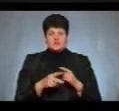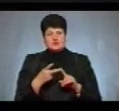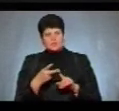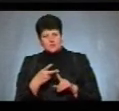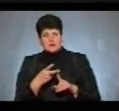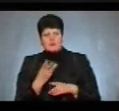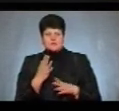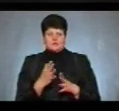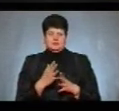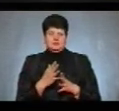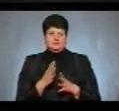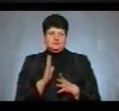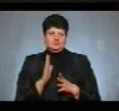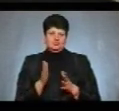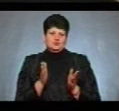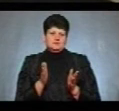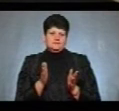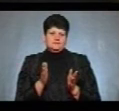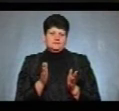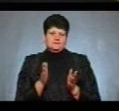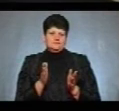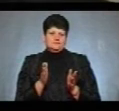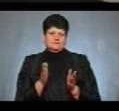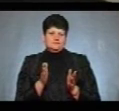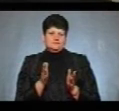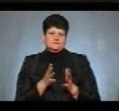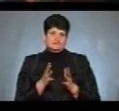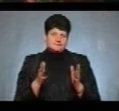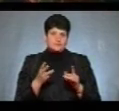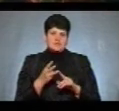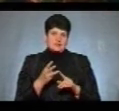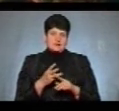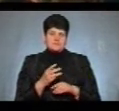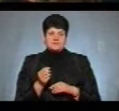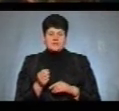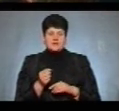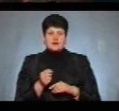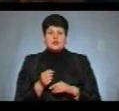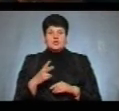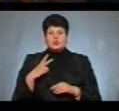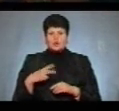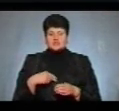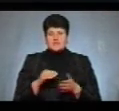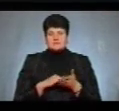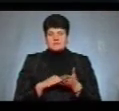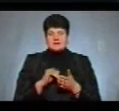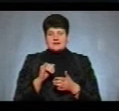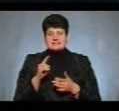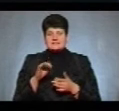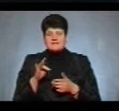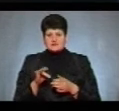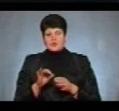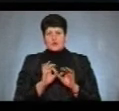так сягатиме ширше, ніж треба, то буде третя премія. Донька письменника Ірина Звір, яку запросили на